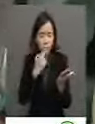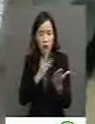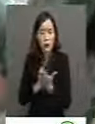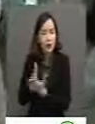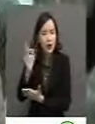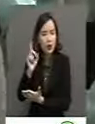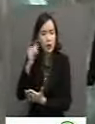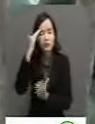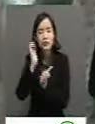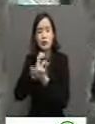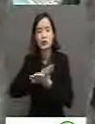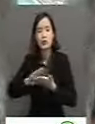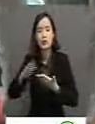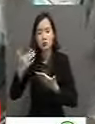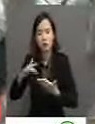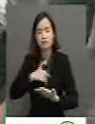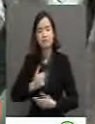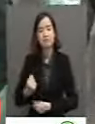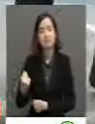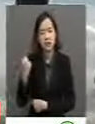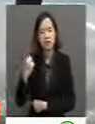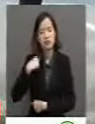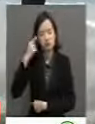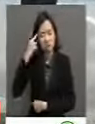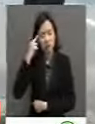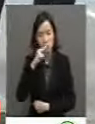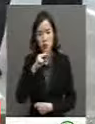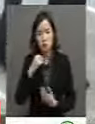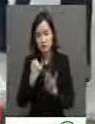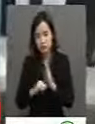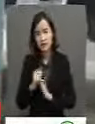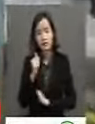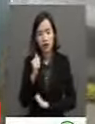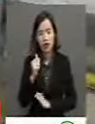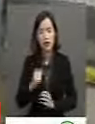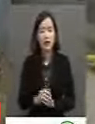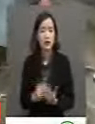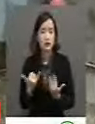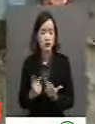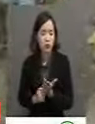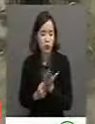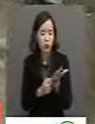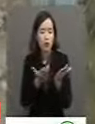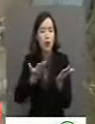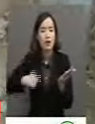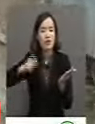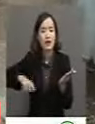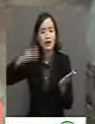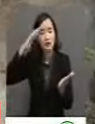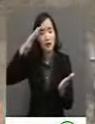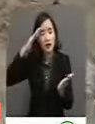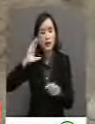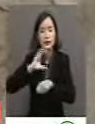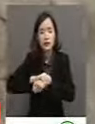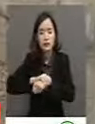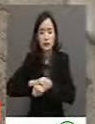จากตำรวจเรียบร้อยแล้วก็มั่นใจครับว่าจะสามารถเอาผิดผู้ต้องหาได้แล้วก็ยังได้ยื่นขออนุมัติศาลทหารออกหมายจับ